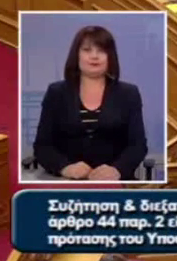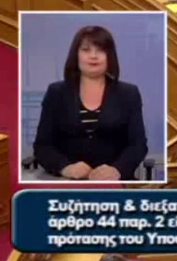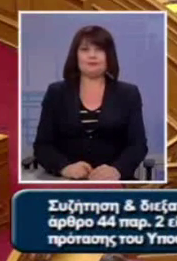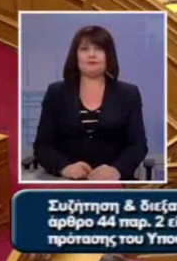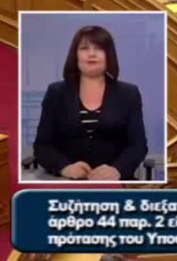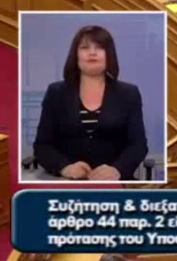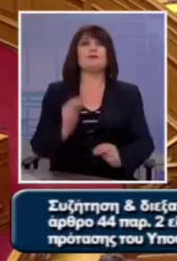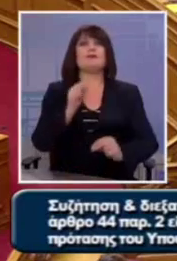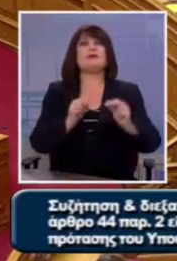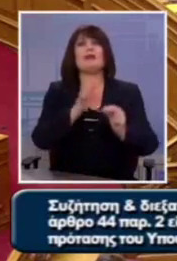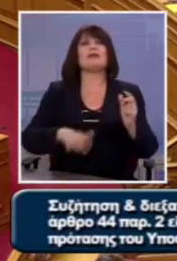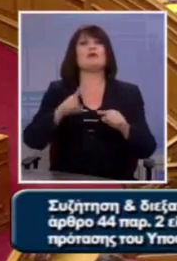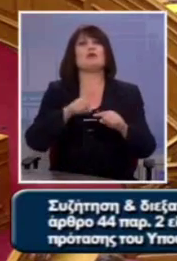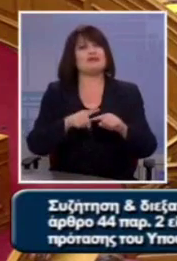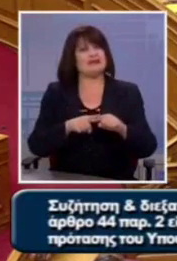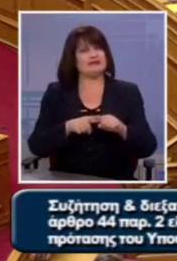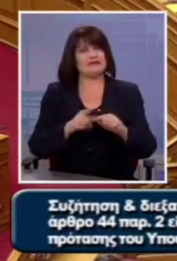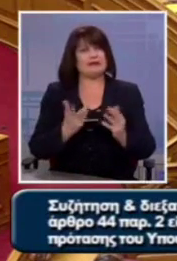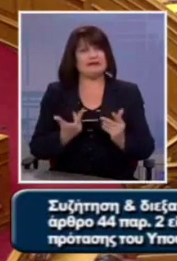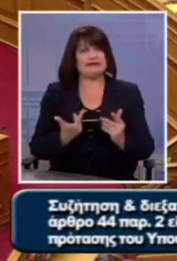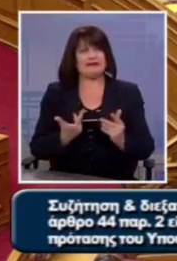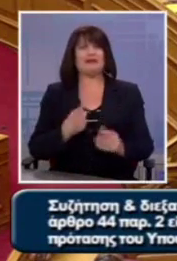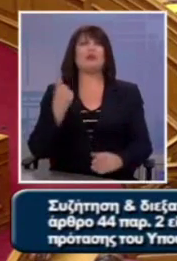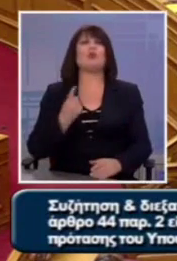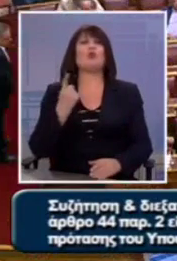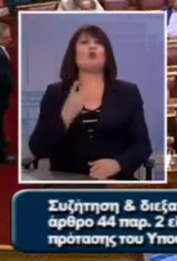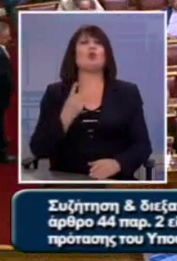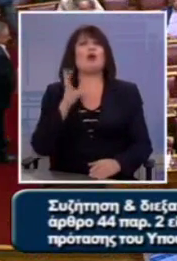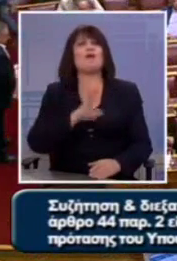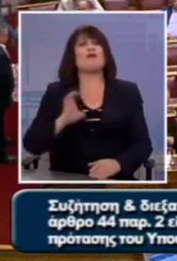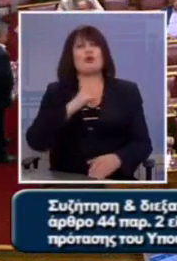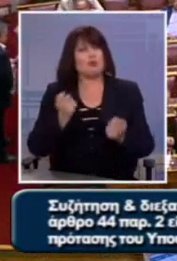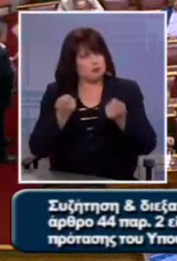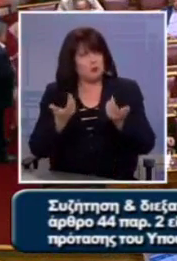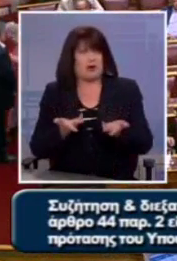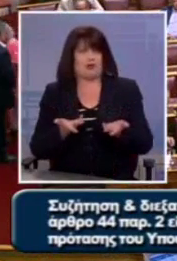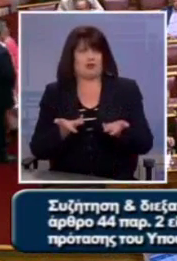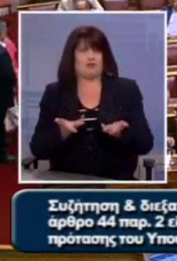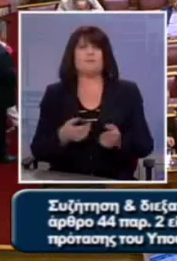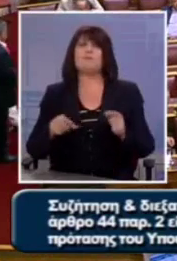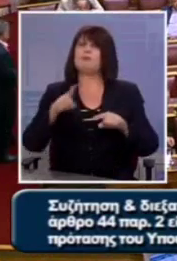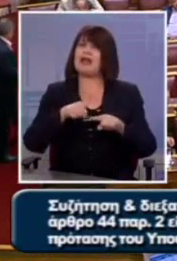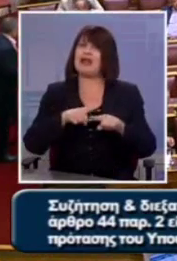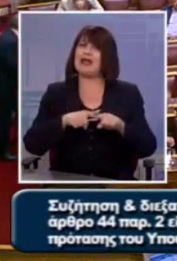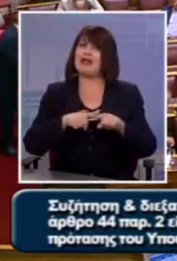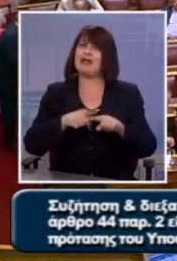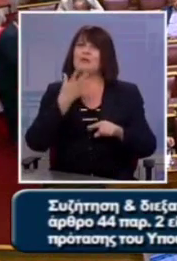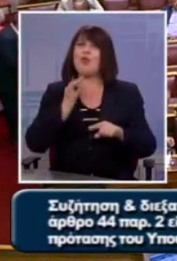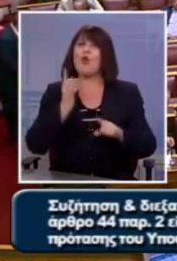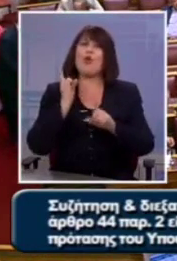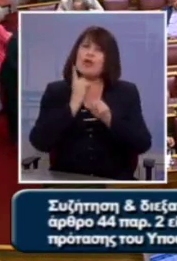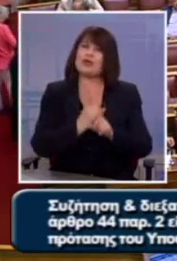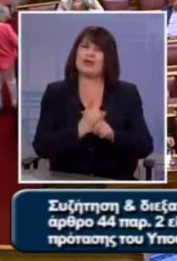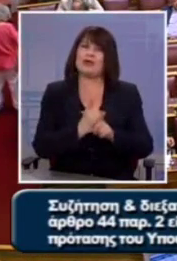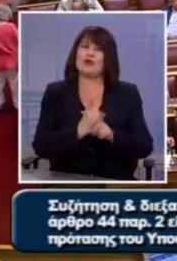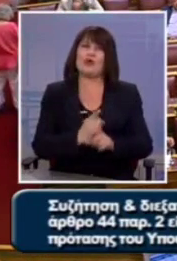Το δημοψήφισμα είναι μια ευρωπαϊκή συνηθισμένη πρακτική. Στην Ελλάδα, για ειδικούς λόγους που έχουν να κάνουν